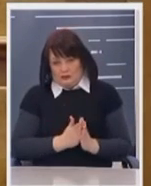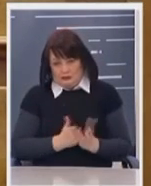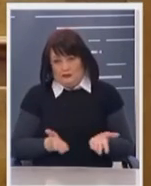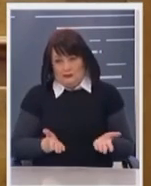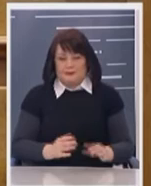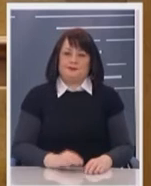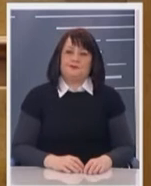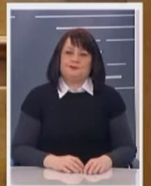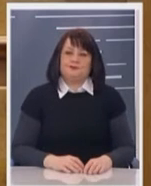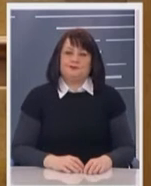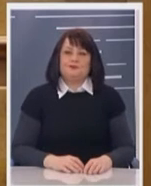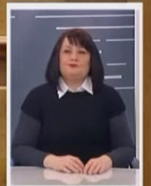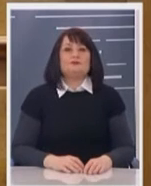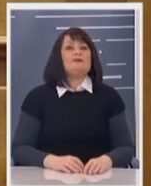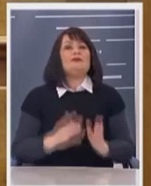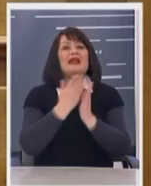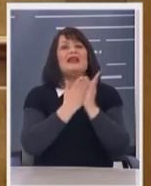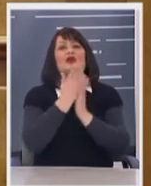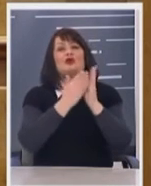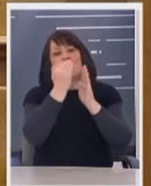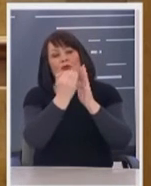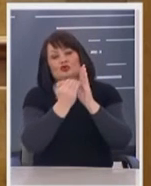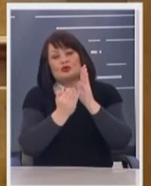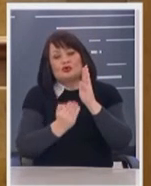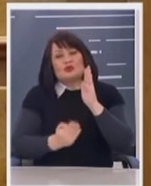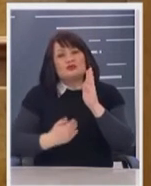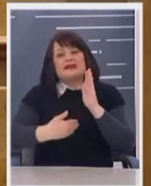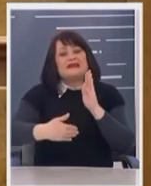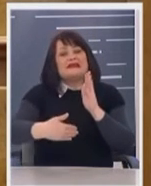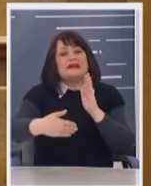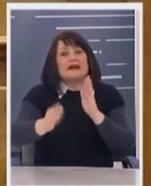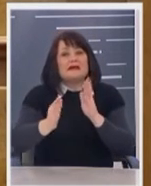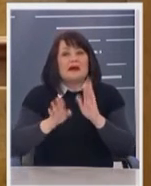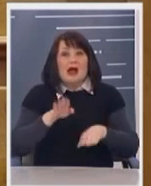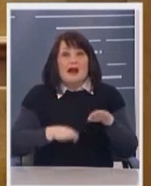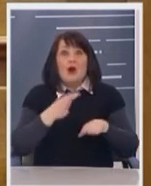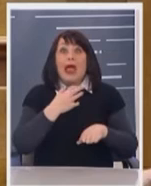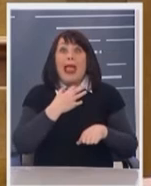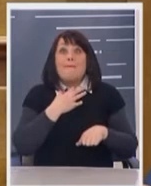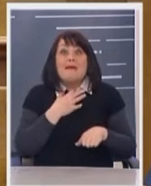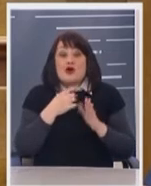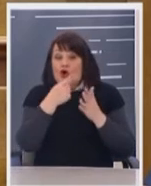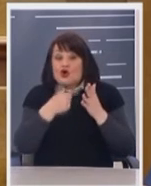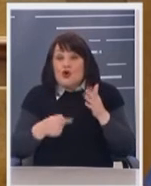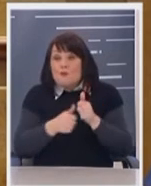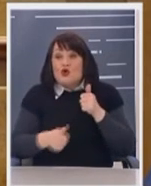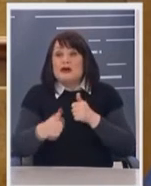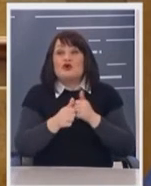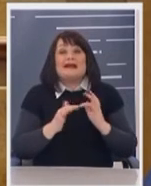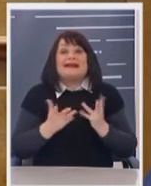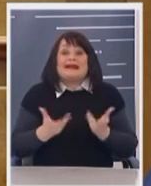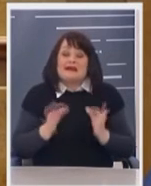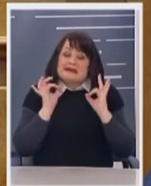Έτσι η χρονική σειρά των εγχειρήσεων θα καθορίζεται με βάση το επίγον της κάθε περίπτωσης και